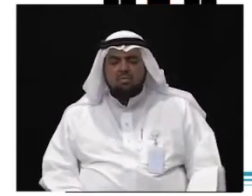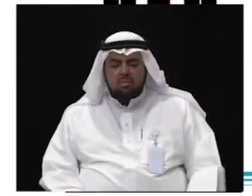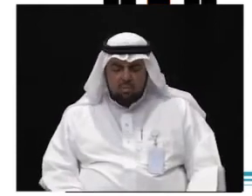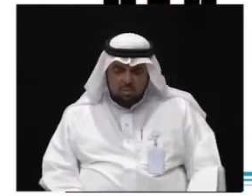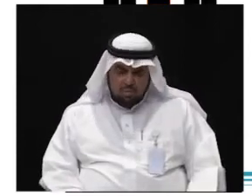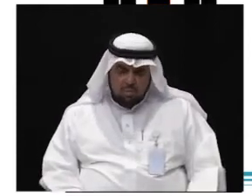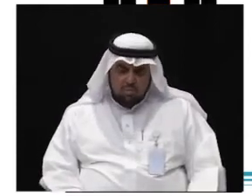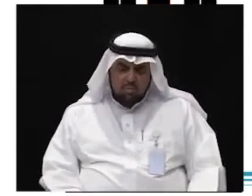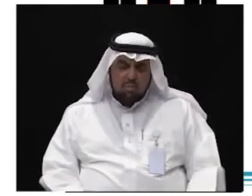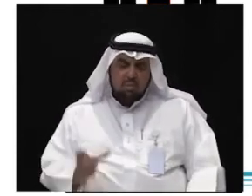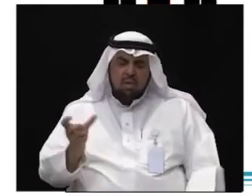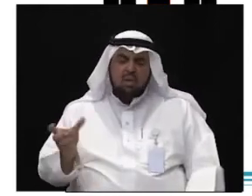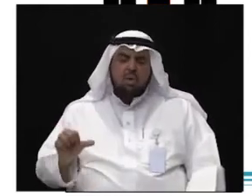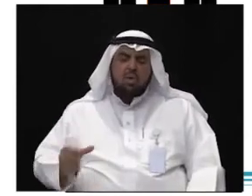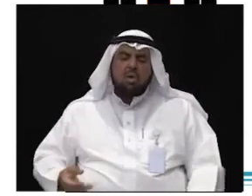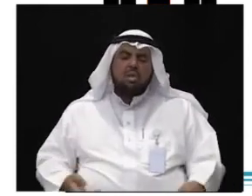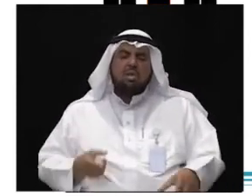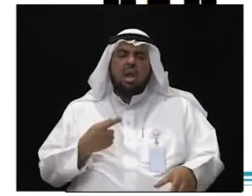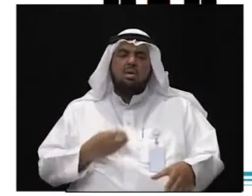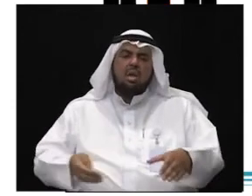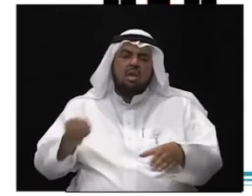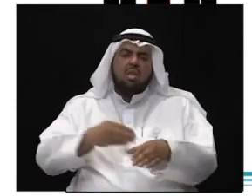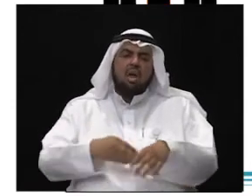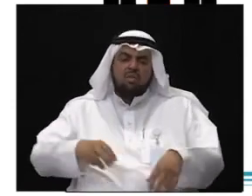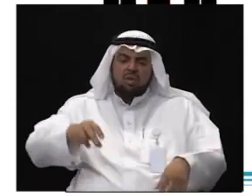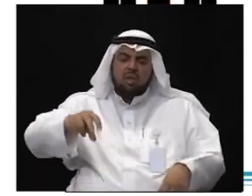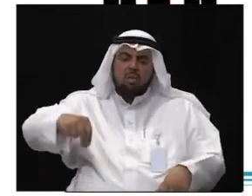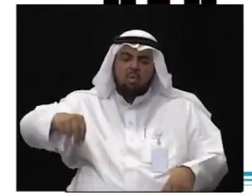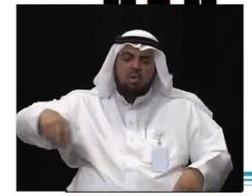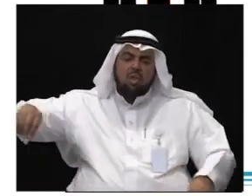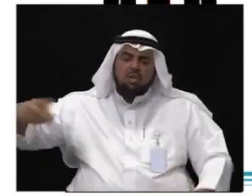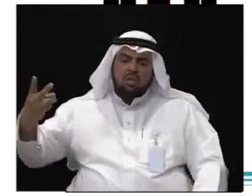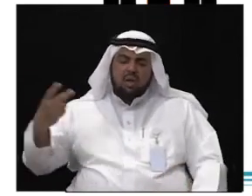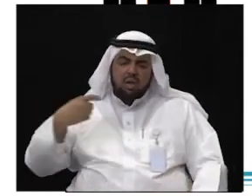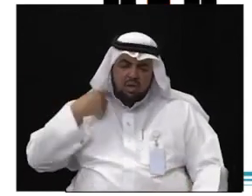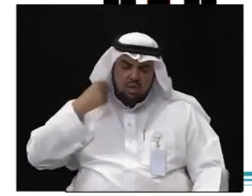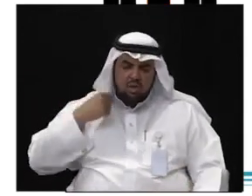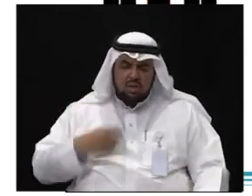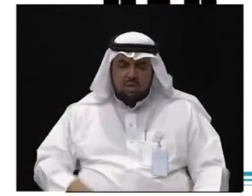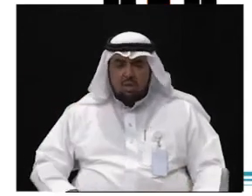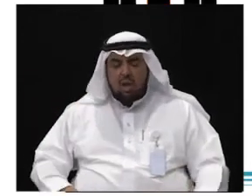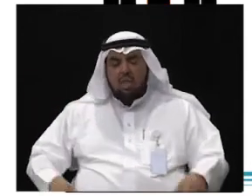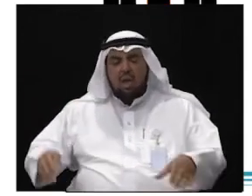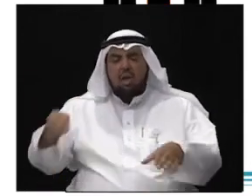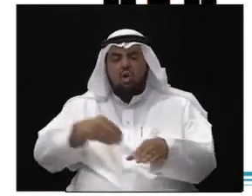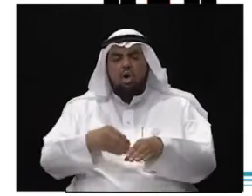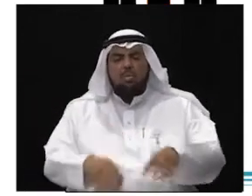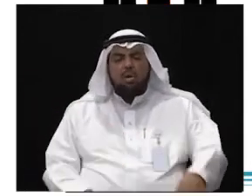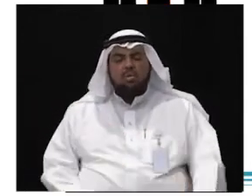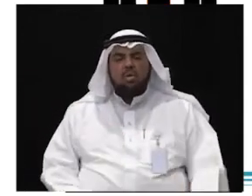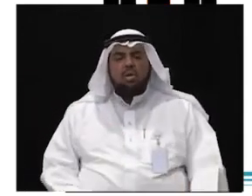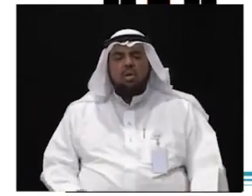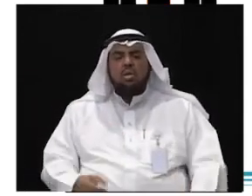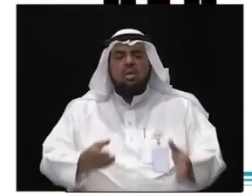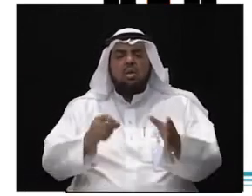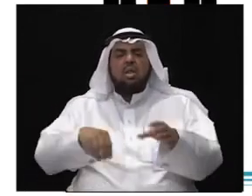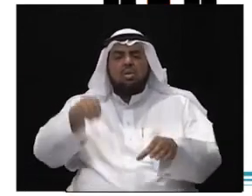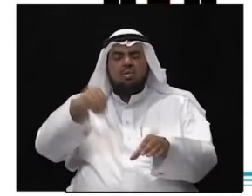طلبت نورة بعد ذلك إضافة نموذجين جديدين لنضع في كل منهما أحد الأدعية